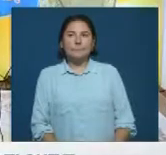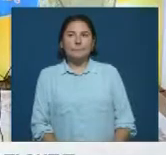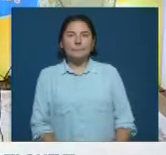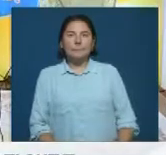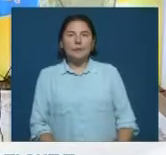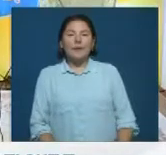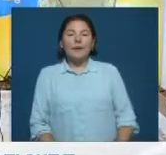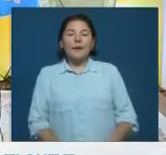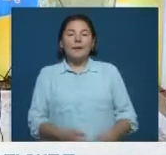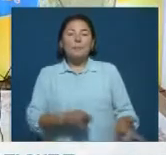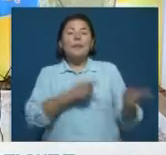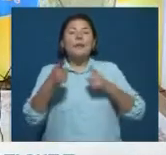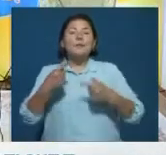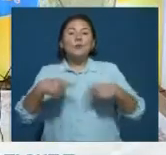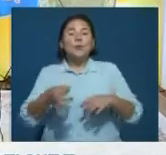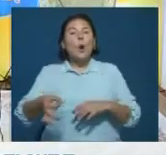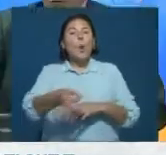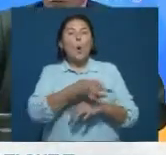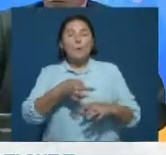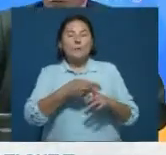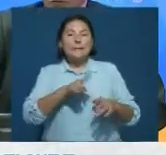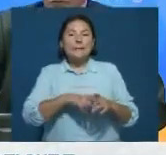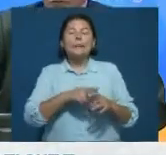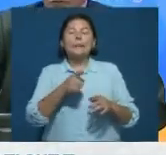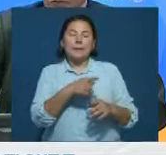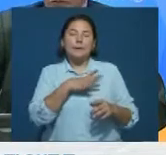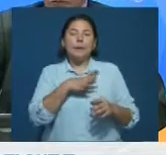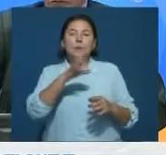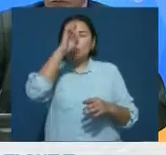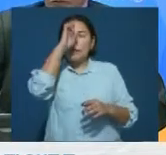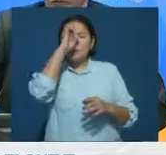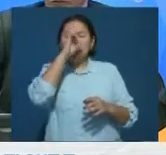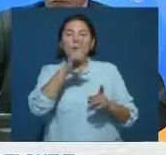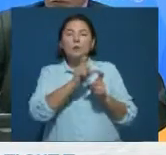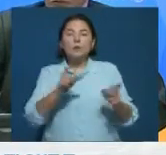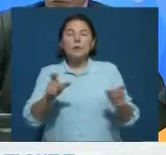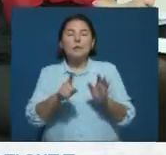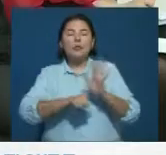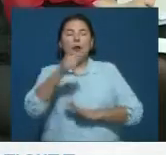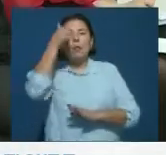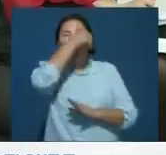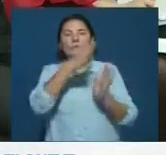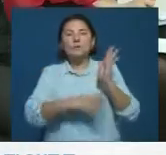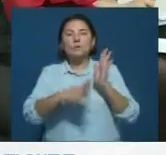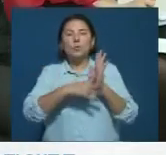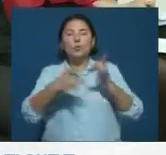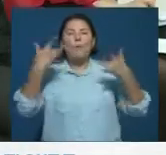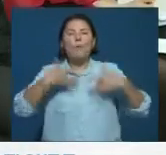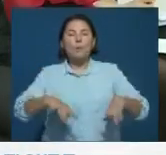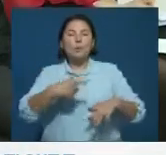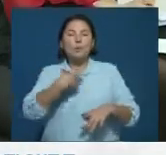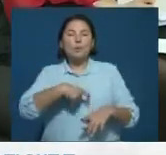Переезд в другие регионы также является причиной текучести государственных служащих. С начала года 90 сотрудников уволились